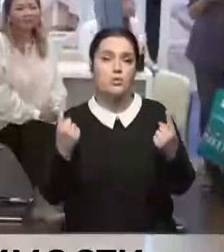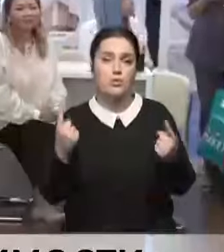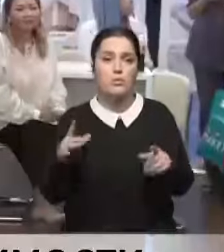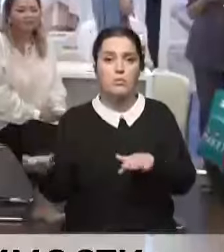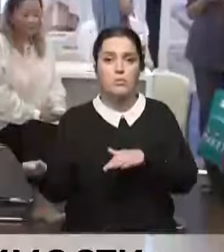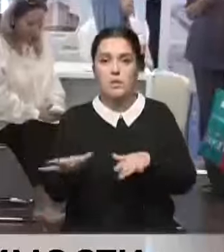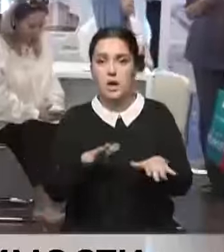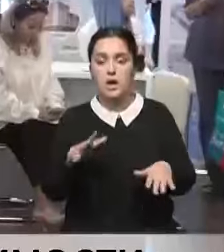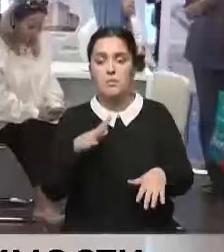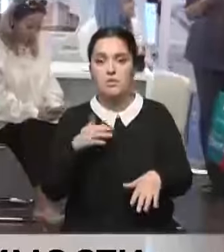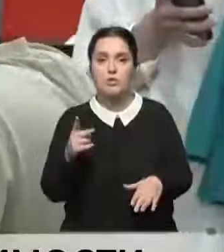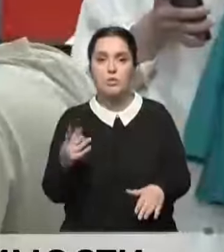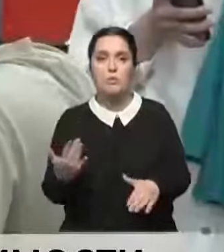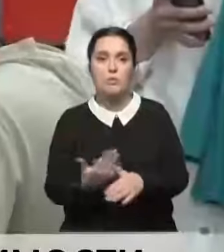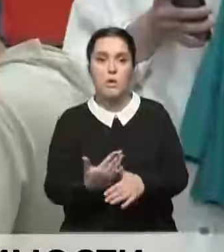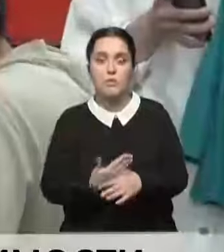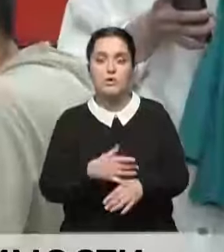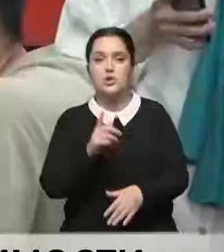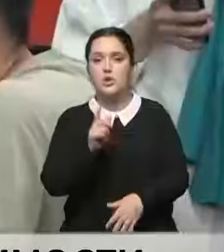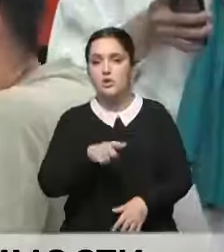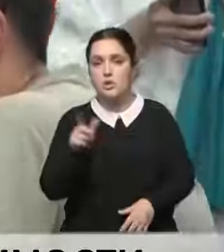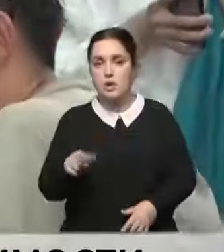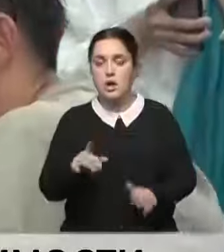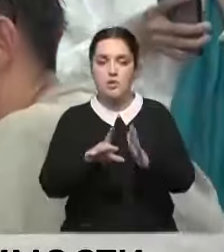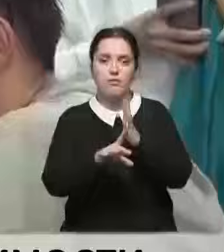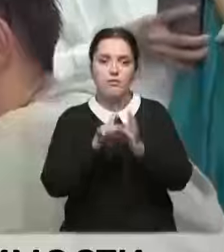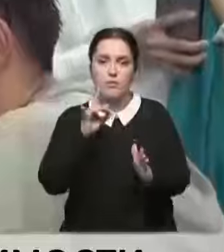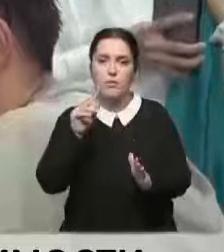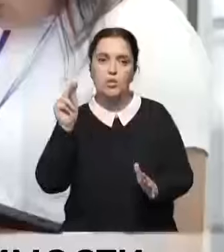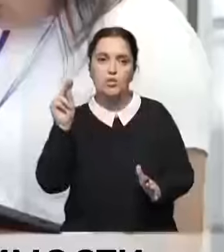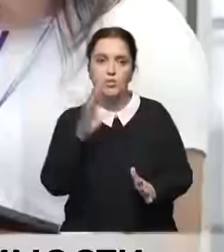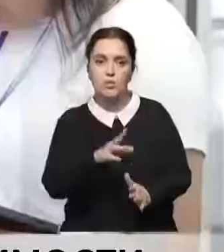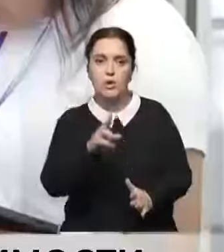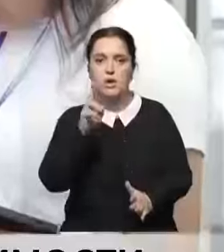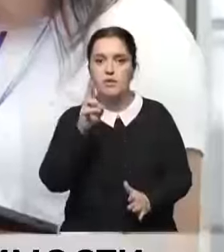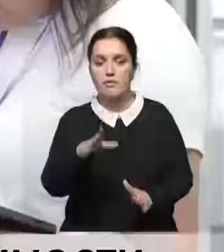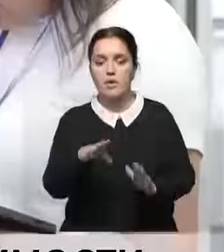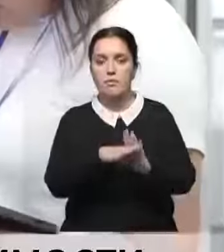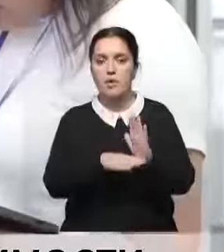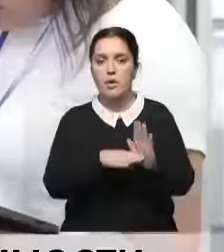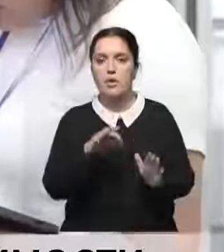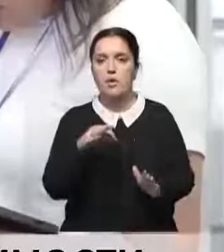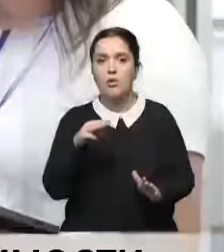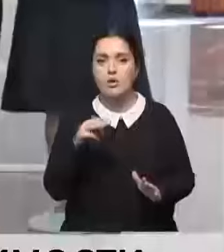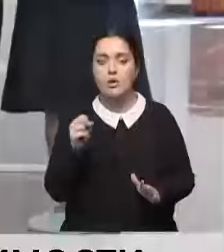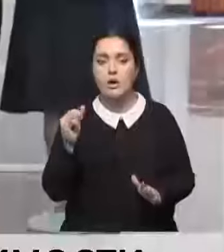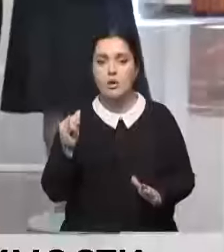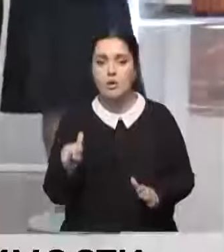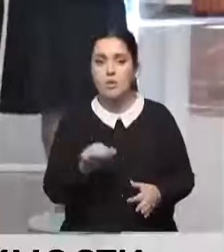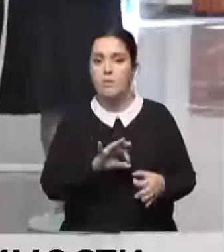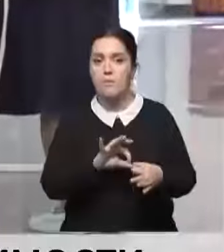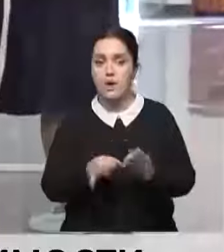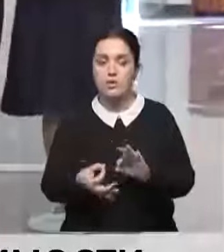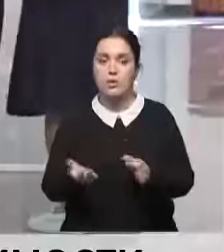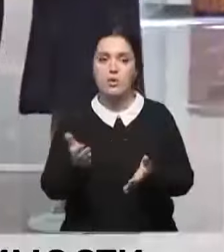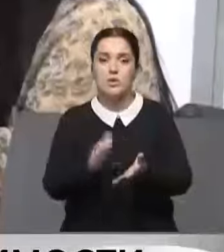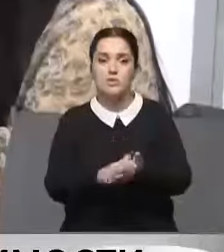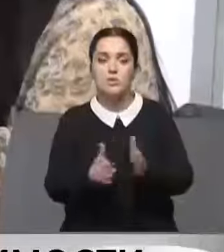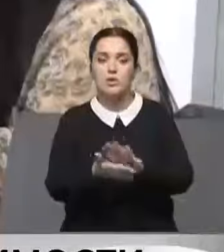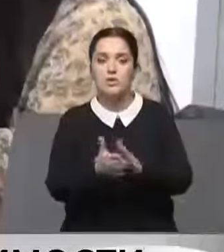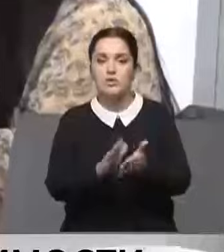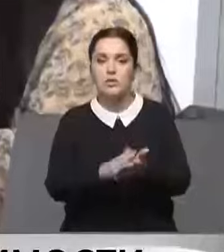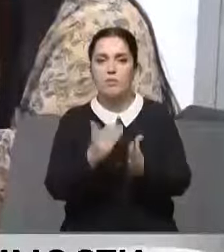мероприятие провели, чтобы помочь клиентам банка выбрать и купить жилье в рамках программы ОТАУ и подробно ознакомить с